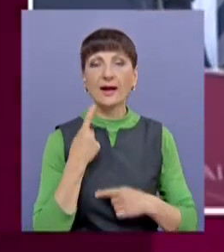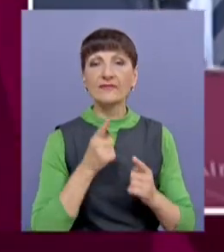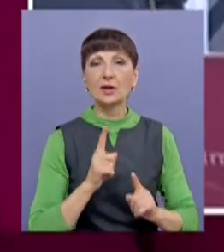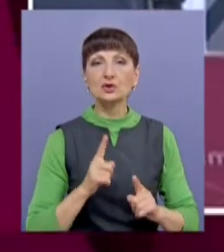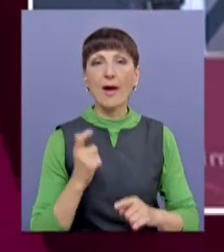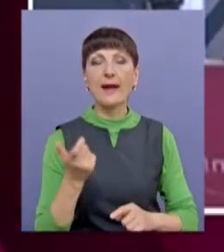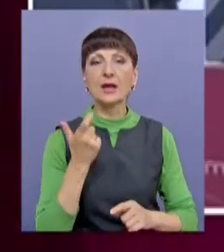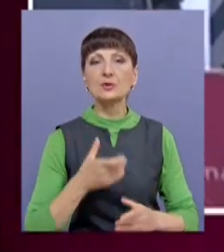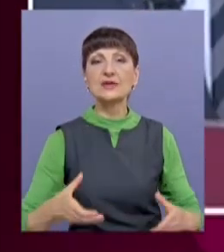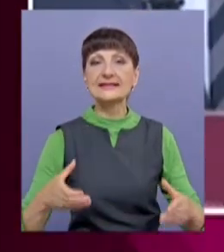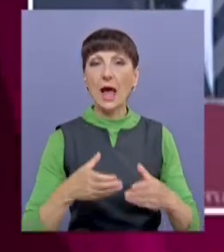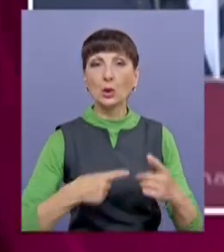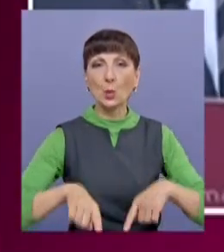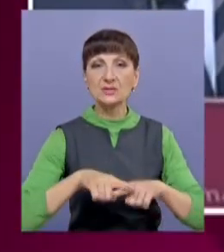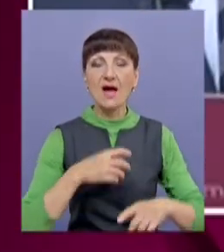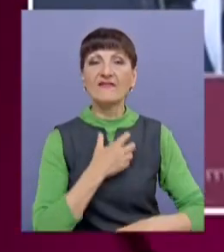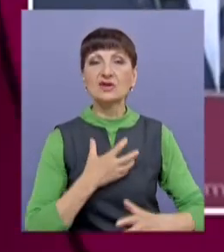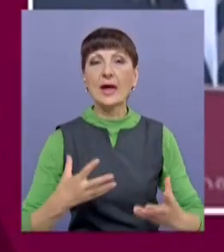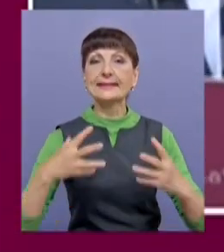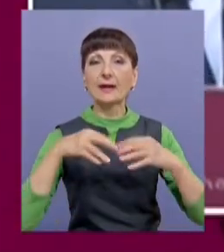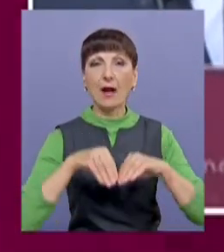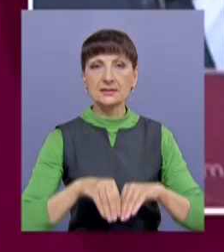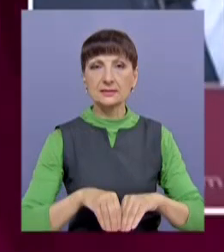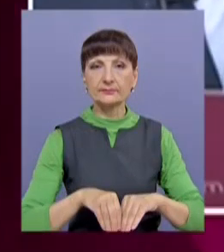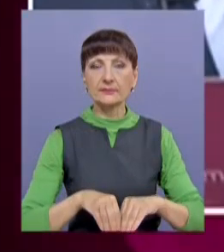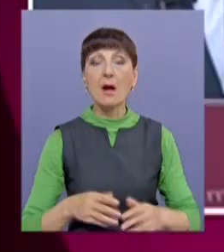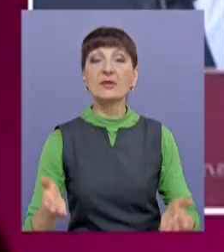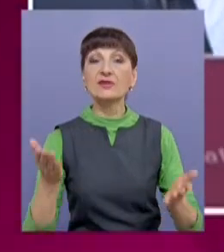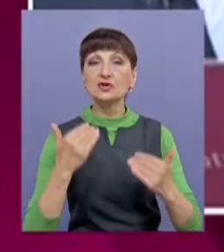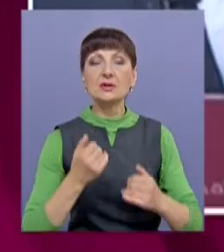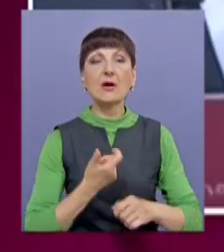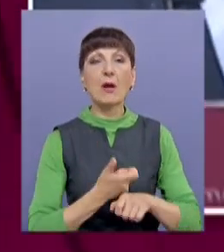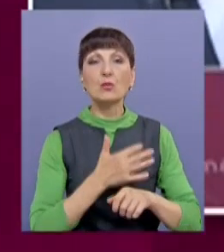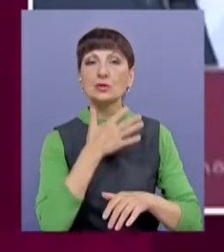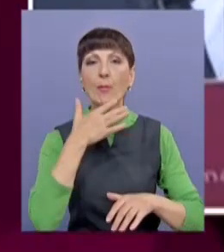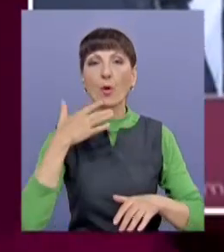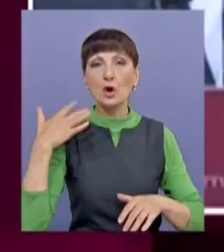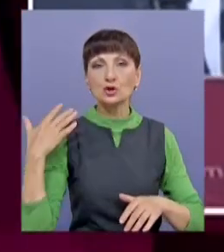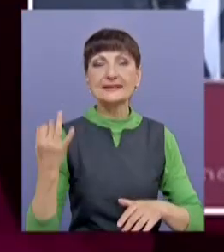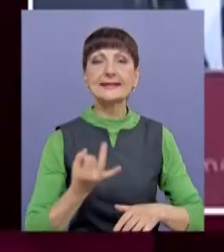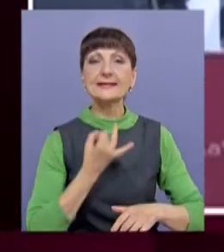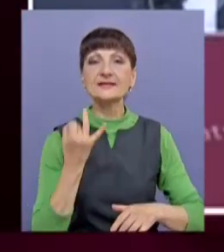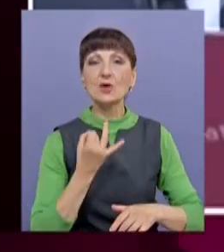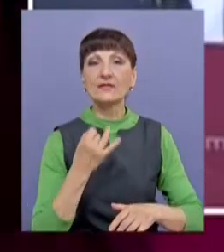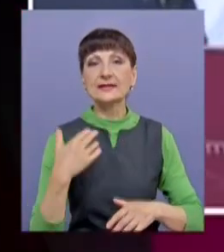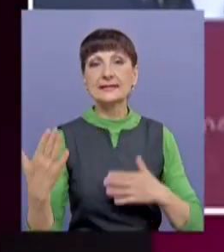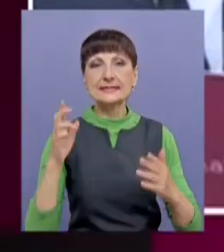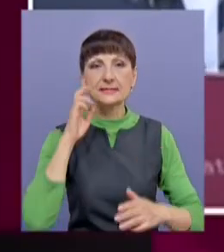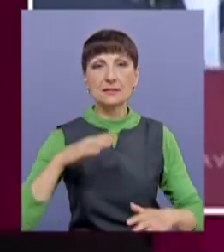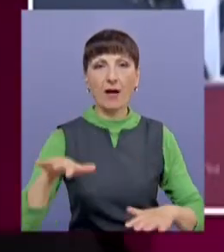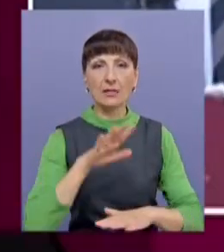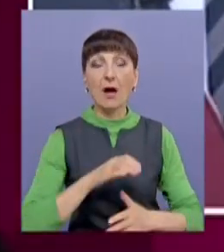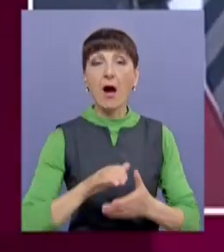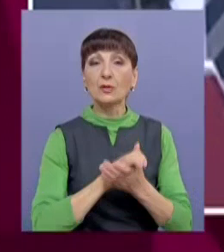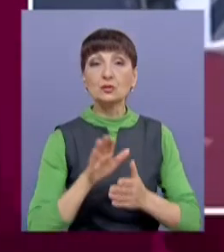в экономическом союзе важна интеграция, то есть привлечение как можно больше заинтересованных стран. Ну а дружба